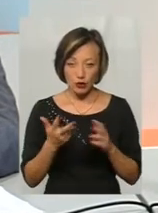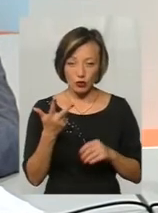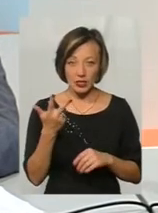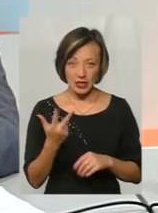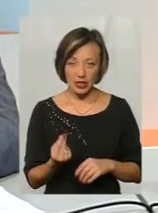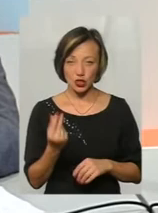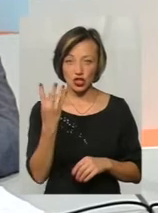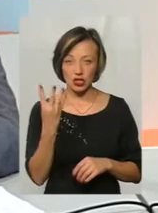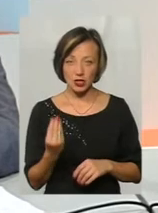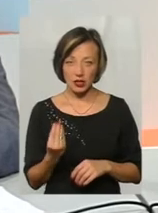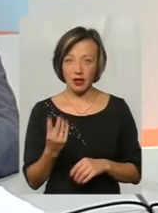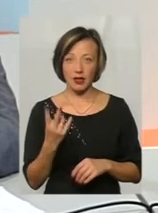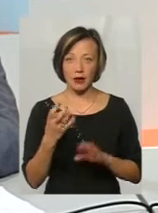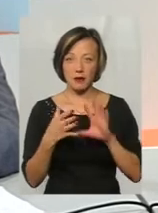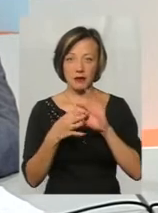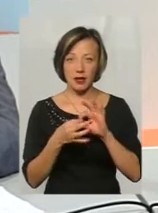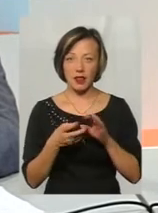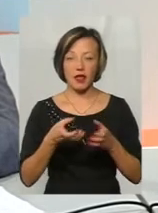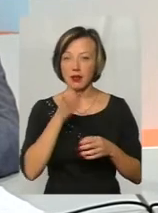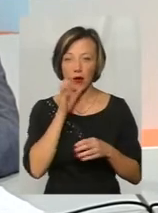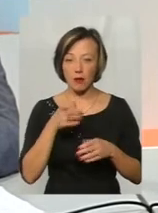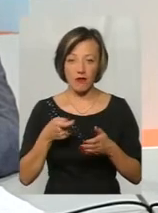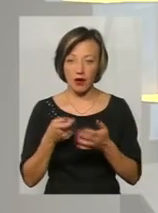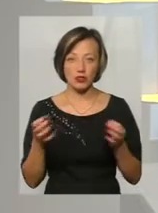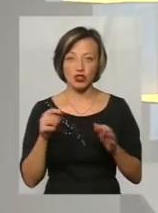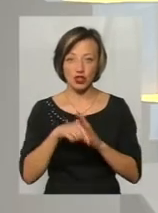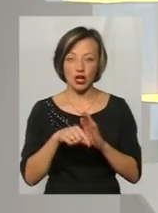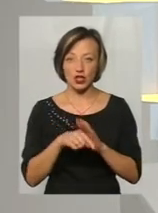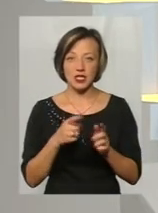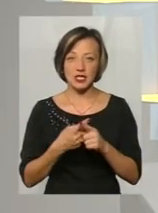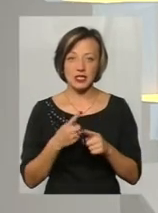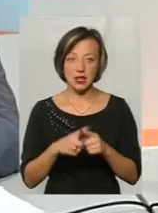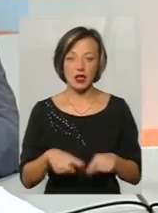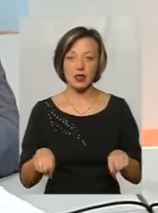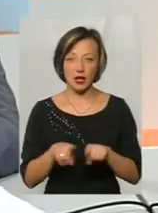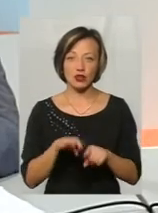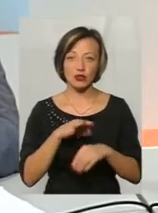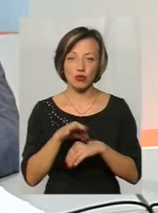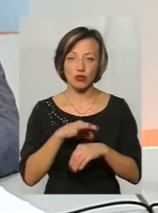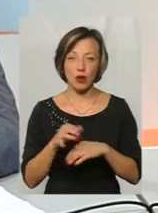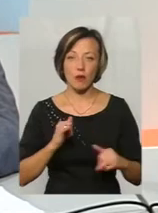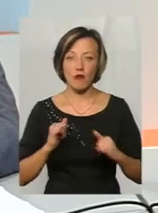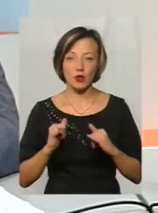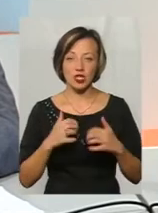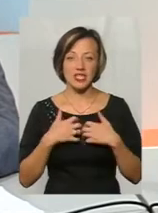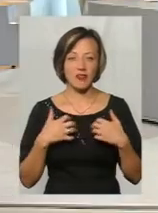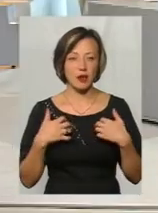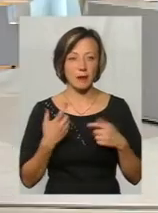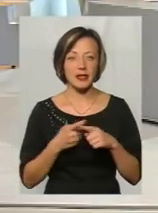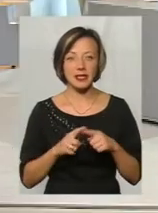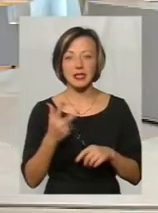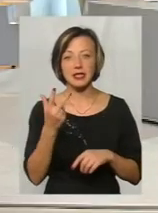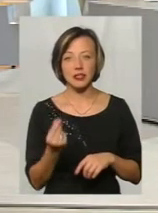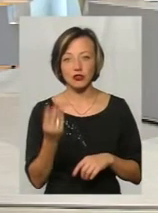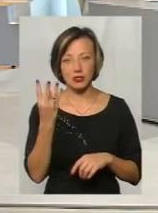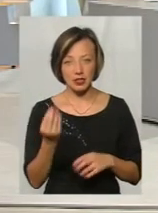дня дійсно не припинаються, вони не напуваються, значить вони це теж жорстоке поводження над тваринами. Але цих 3-4 дня